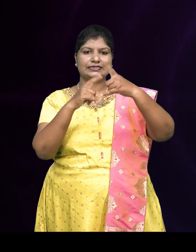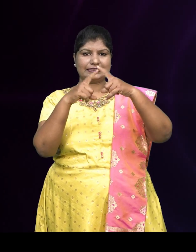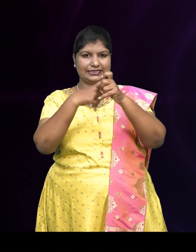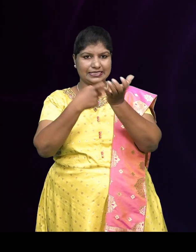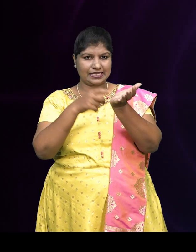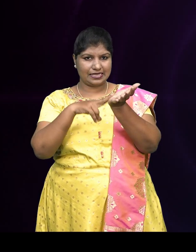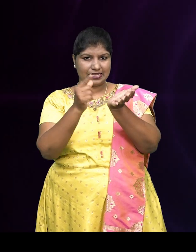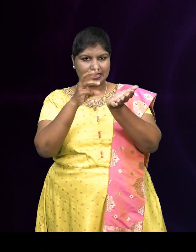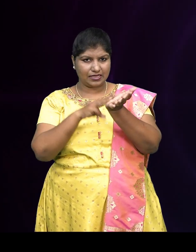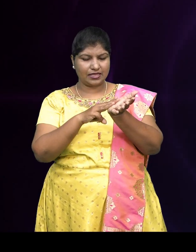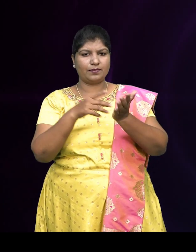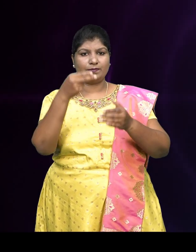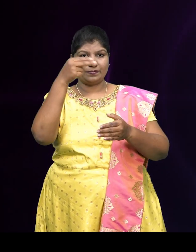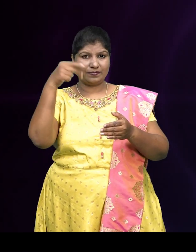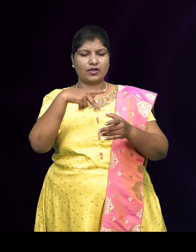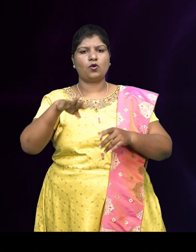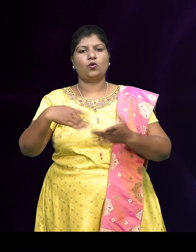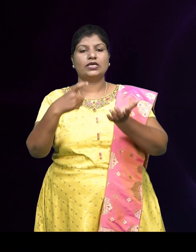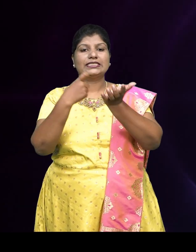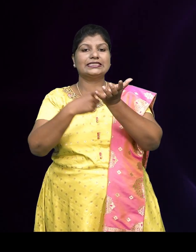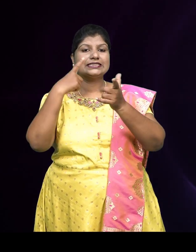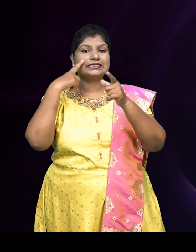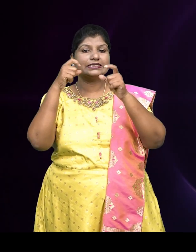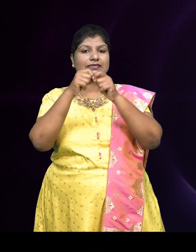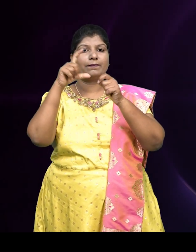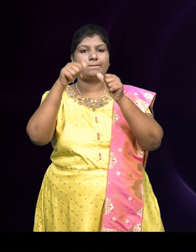उरोस्ती या पसली पिंजर।